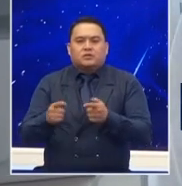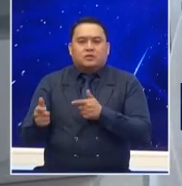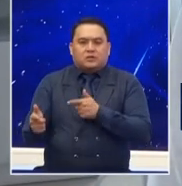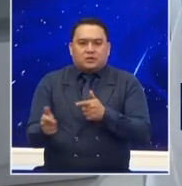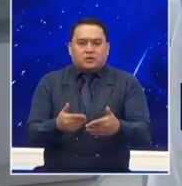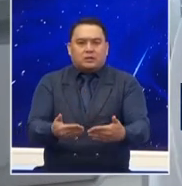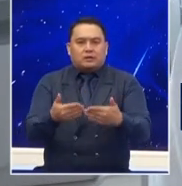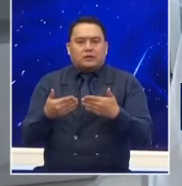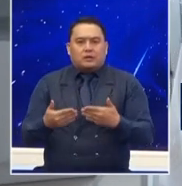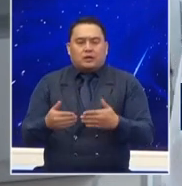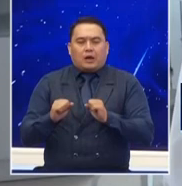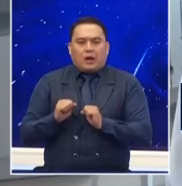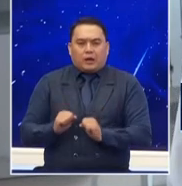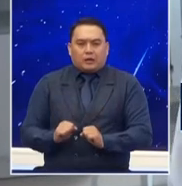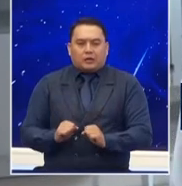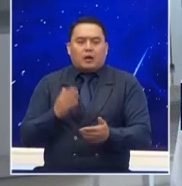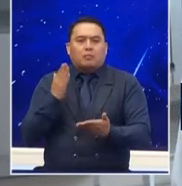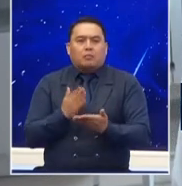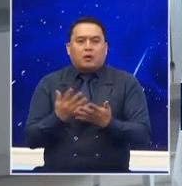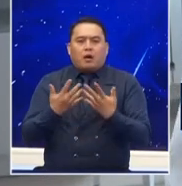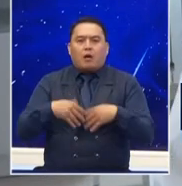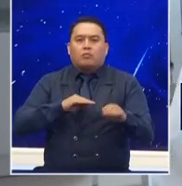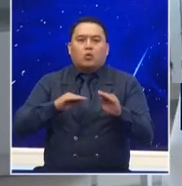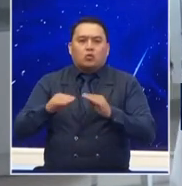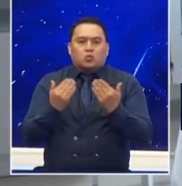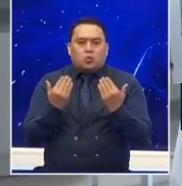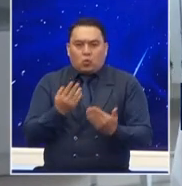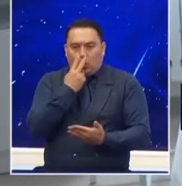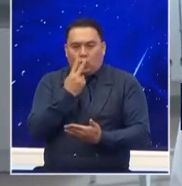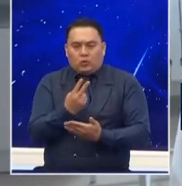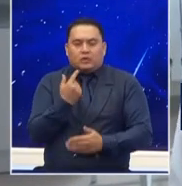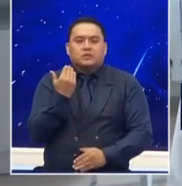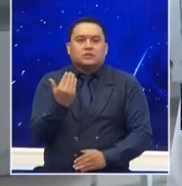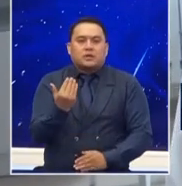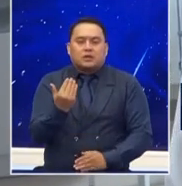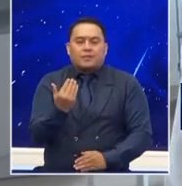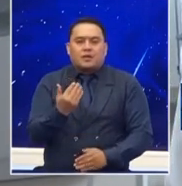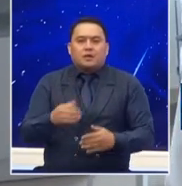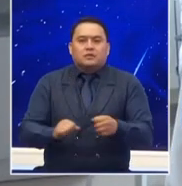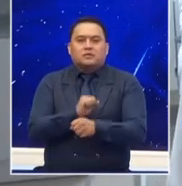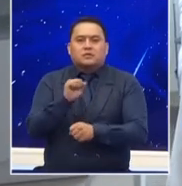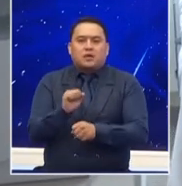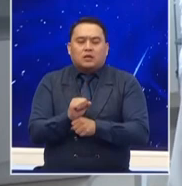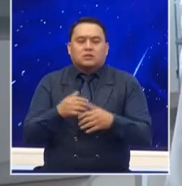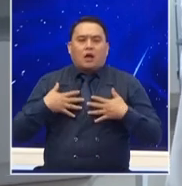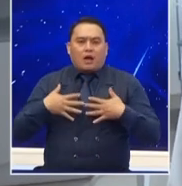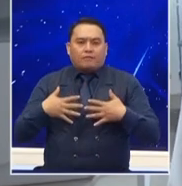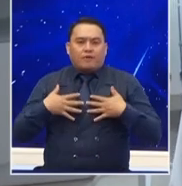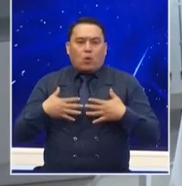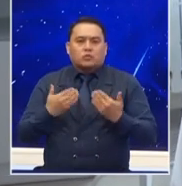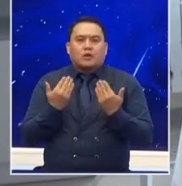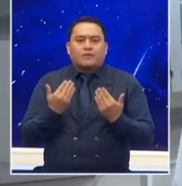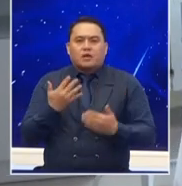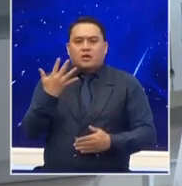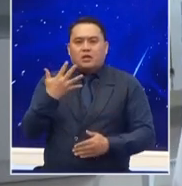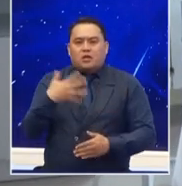жақсы. Көптеген аппараттар келіп отыр. Бүгін өздеріңіз куә болып отырған кислородтық станция өздеріңіз. Бұның өзіне